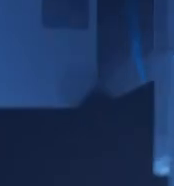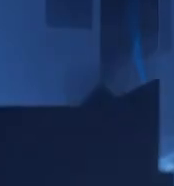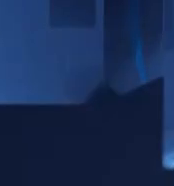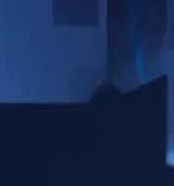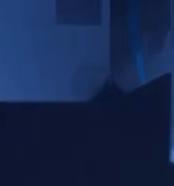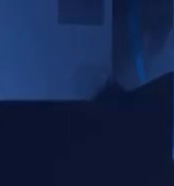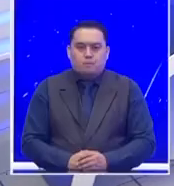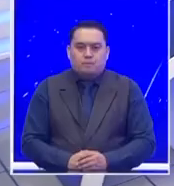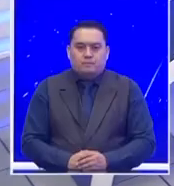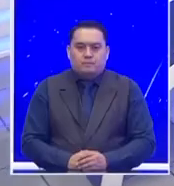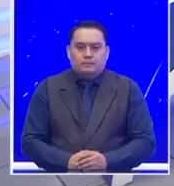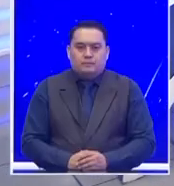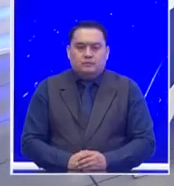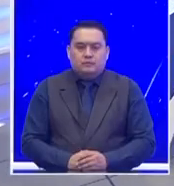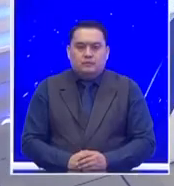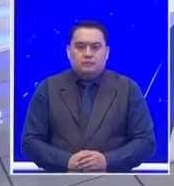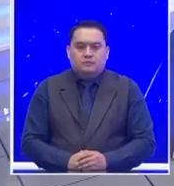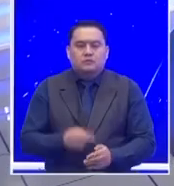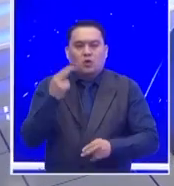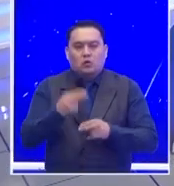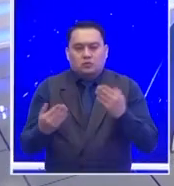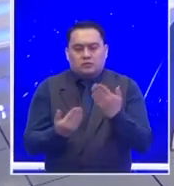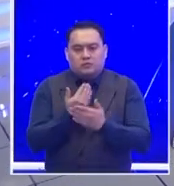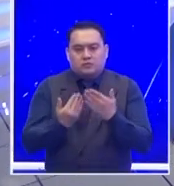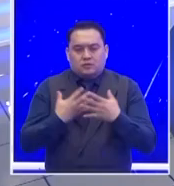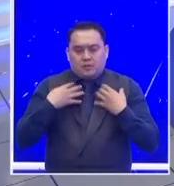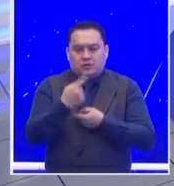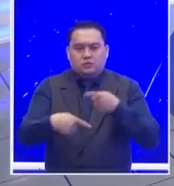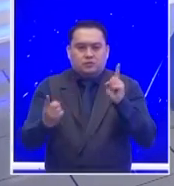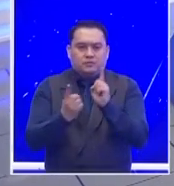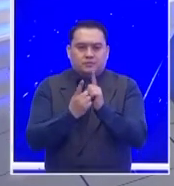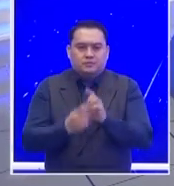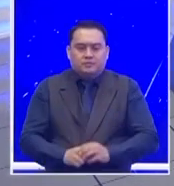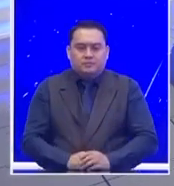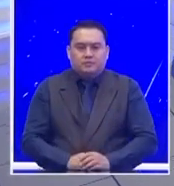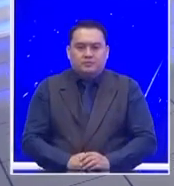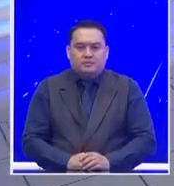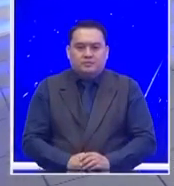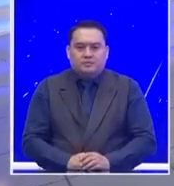У меня на этом все. Спасибо за внимание. До свидания.